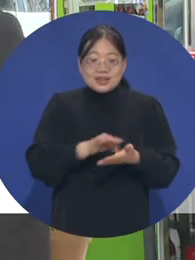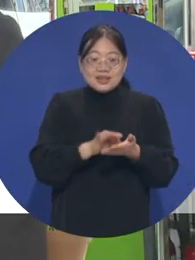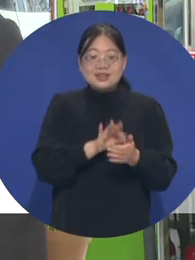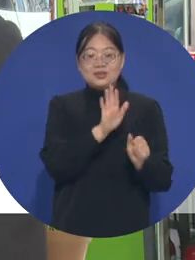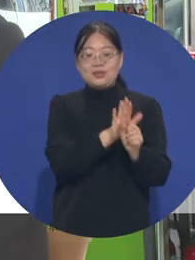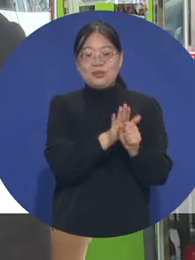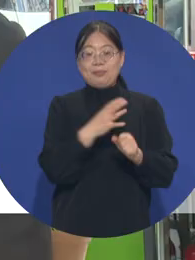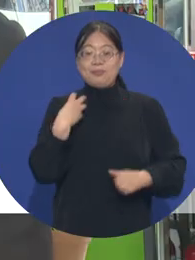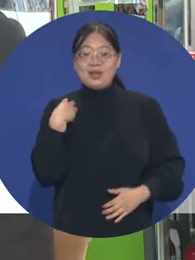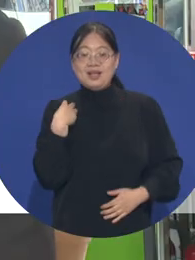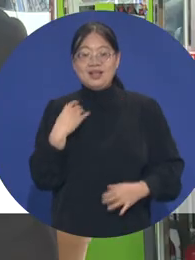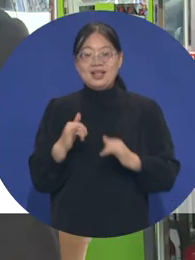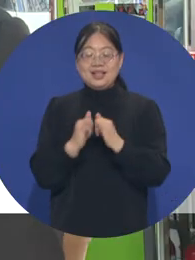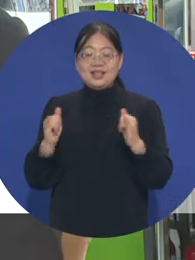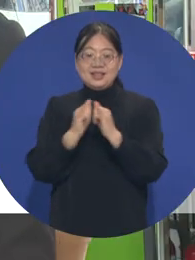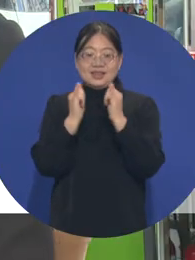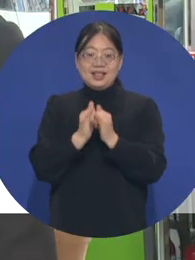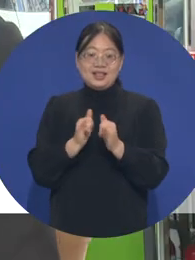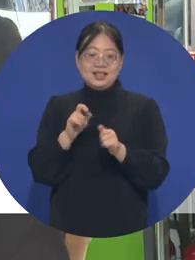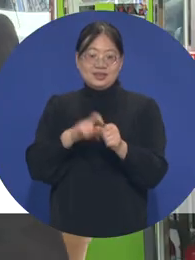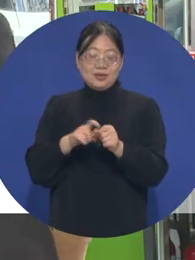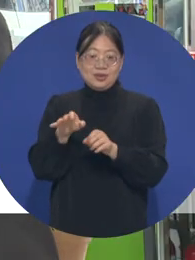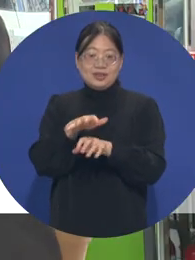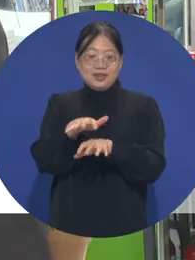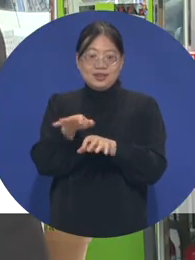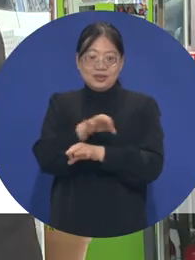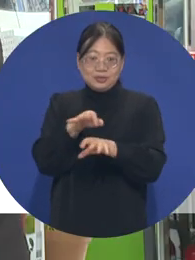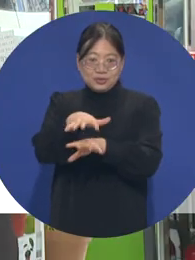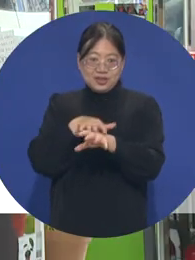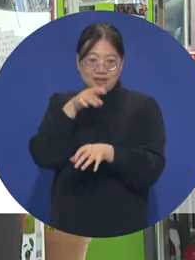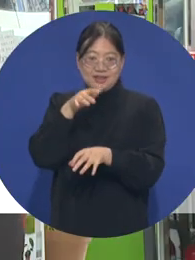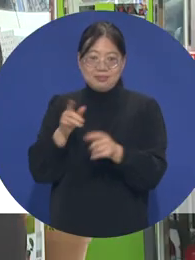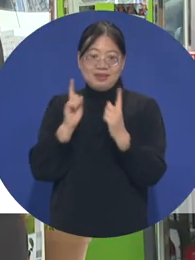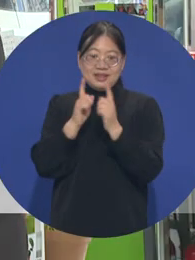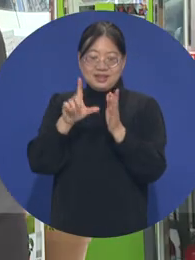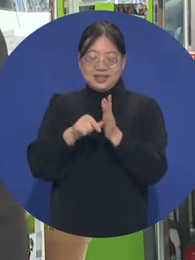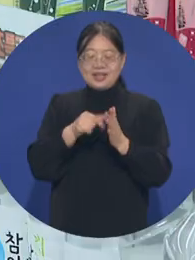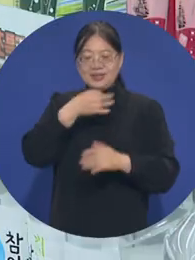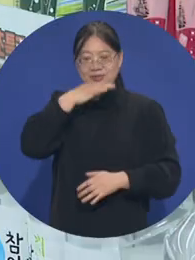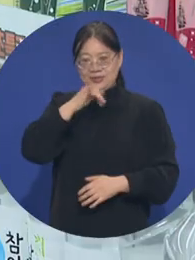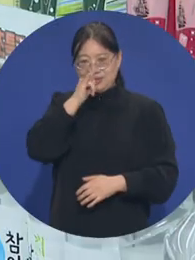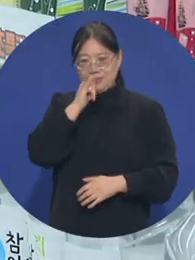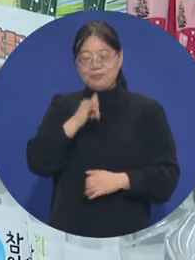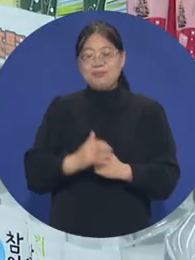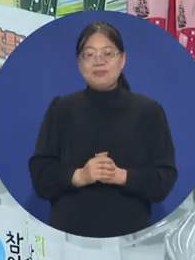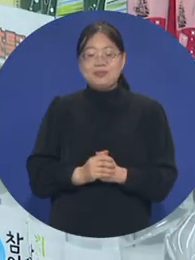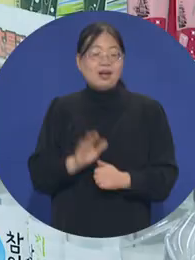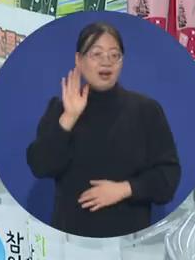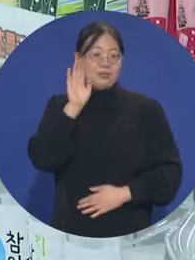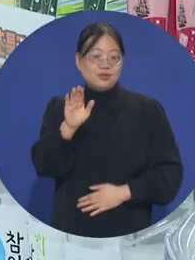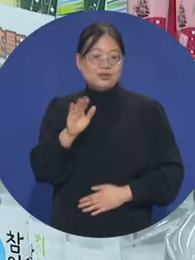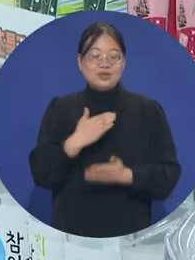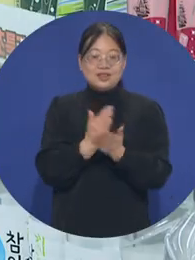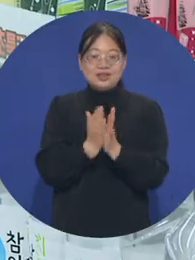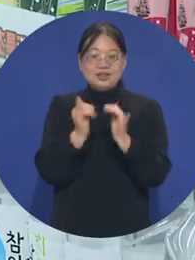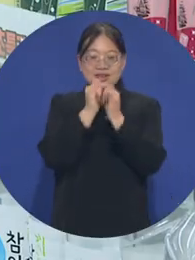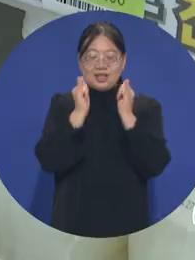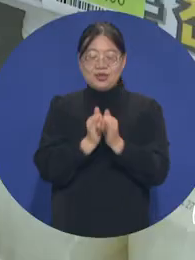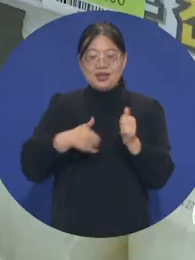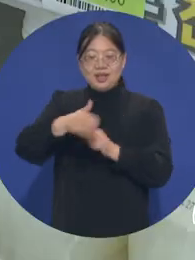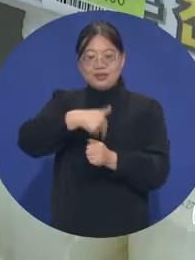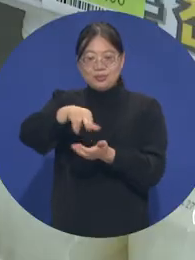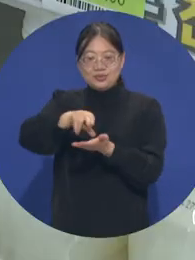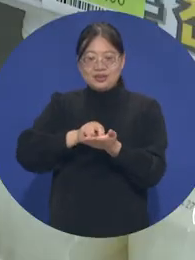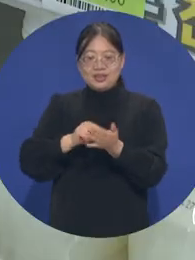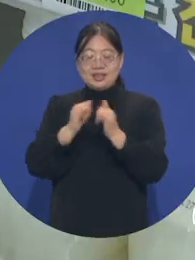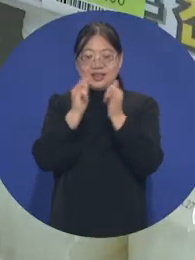지원함으로써 민간과 사회적경제 조직이 만났을 때 좀 시너지가 날 수 있는 역할들을 하였습니다. 도사경원은 앞으로도 각종 사회환경